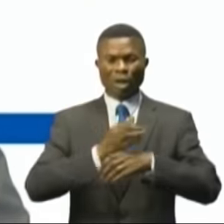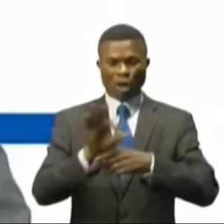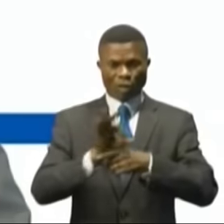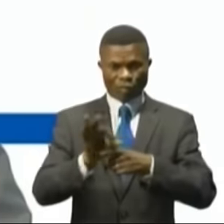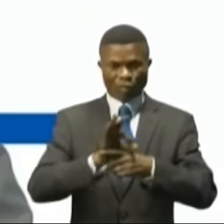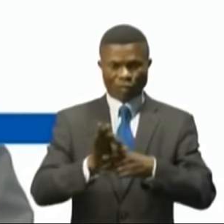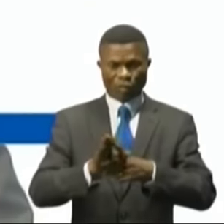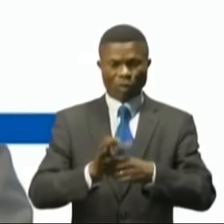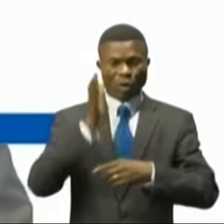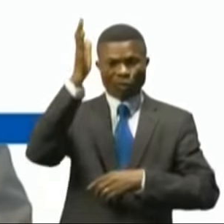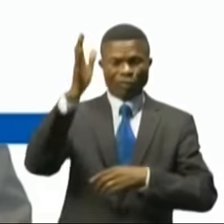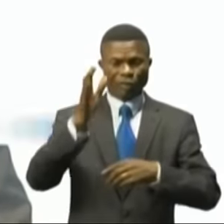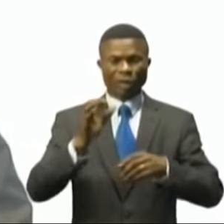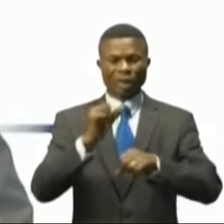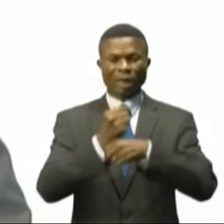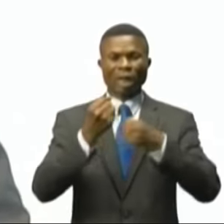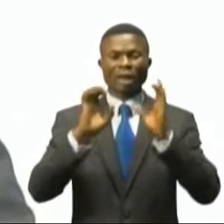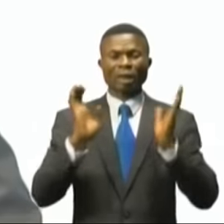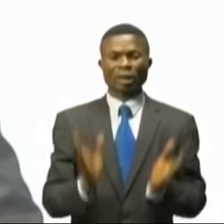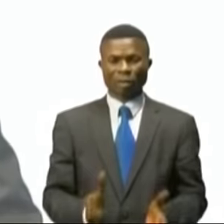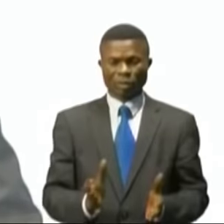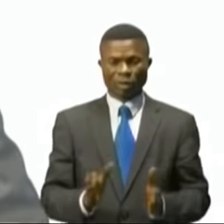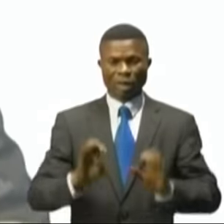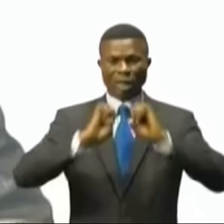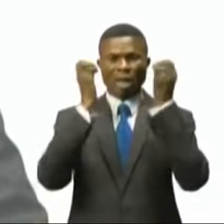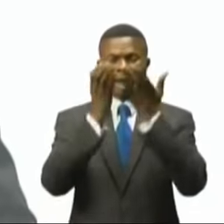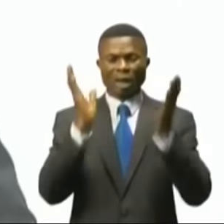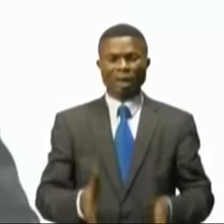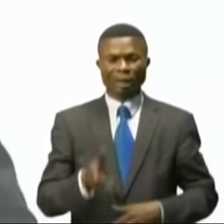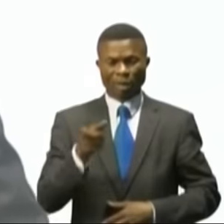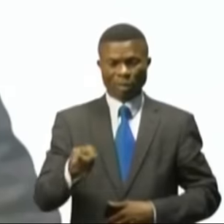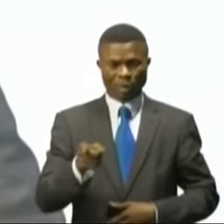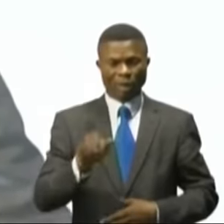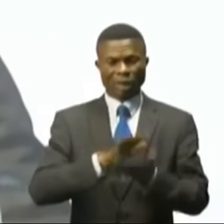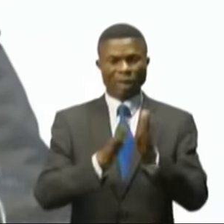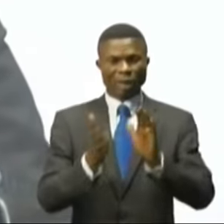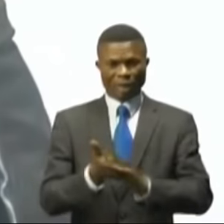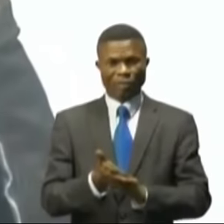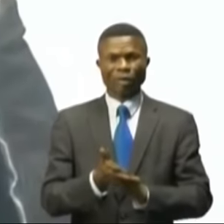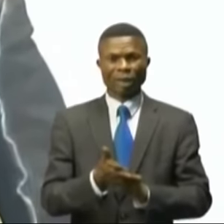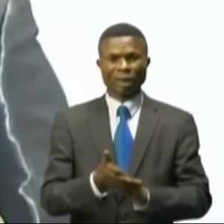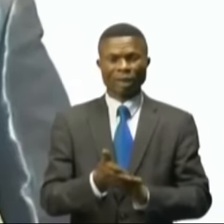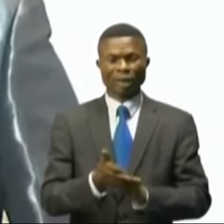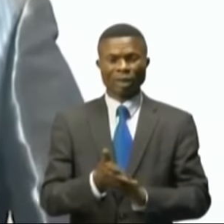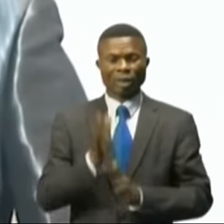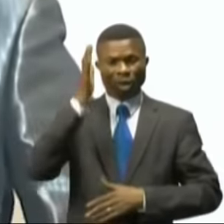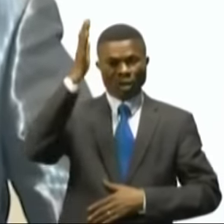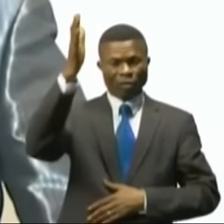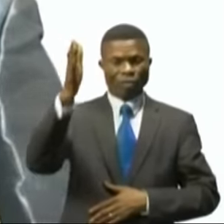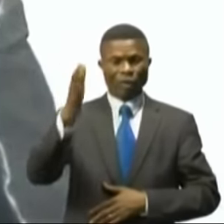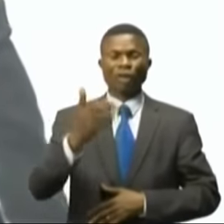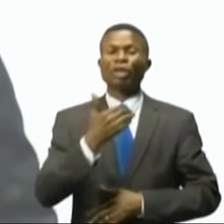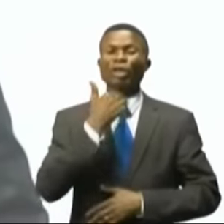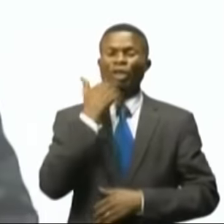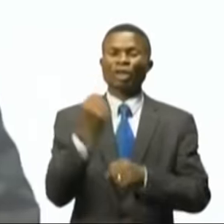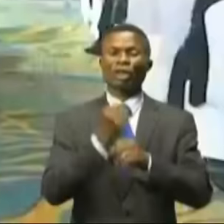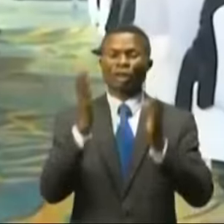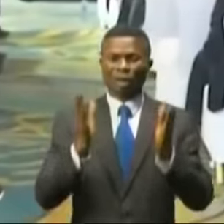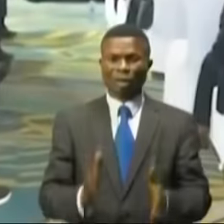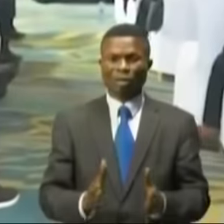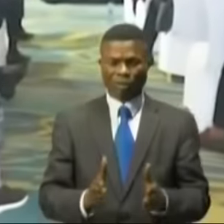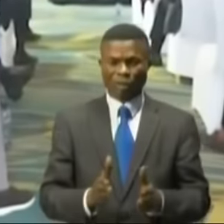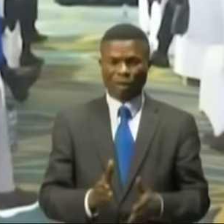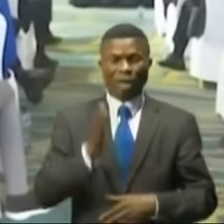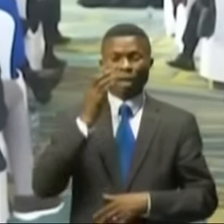futurs entrepreneurs. Et ce sont ces entrepreneurs-là qui deviennent des futurs entrepreneurs et millionnaires de demain.